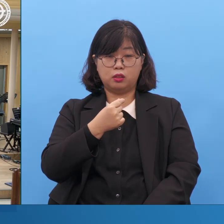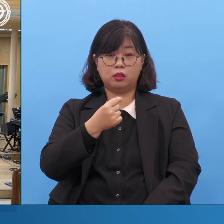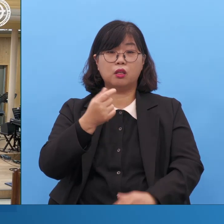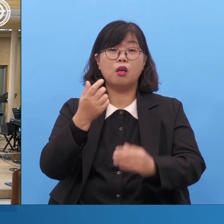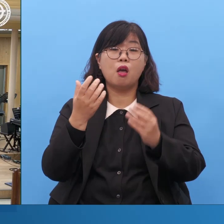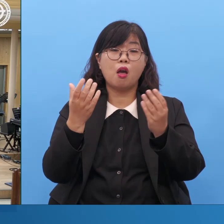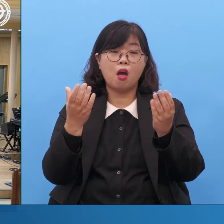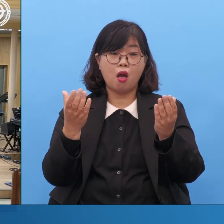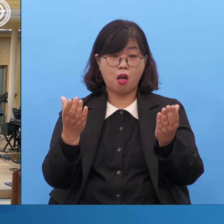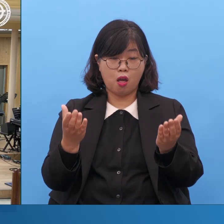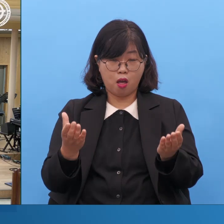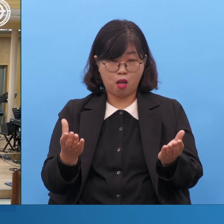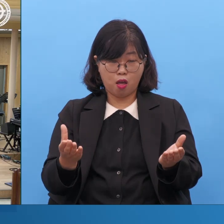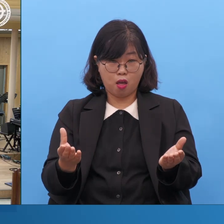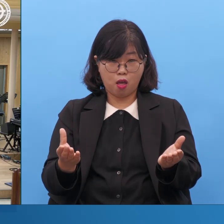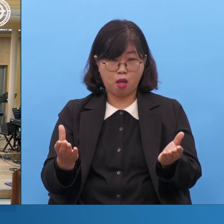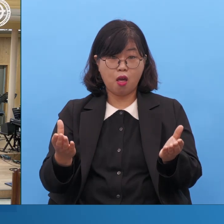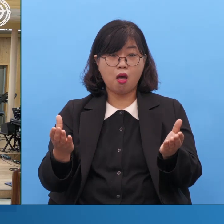아멘